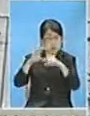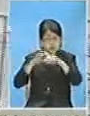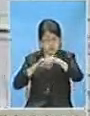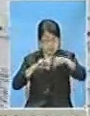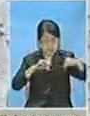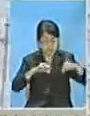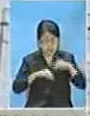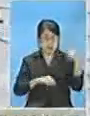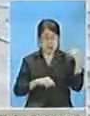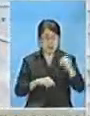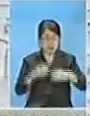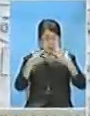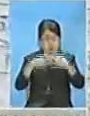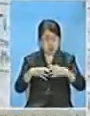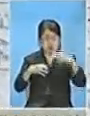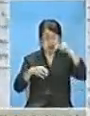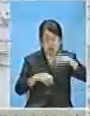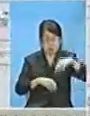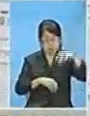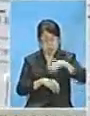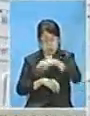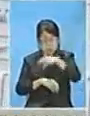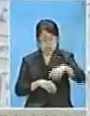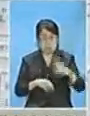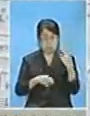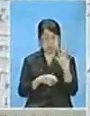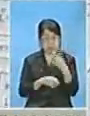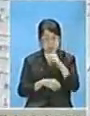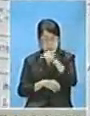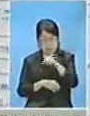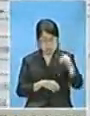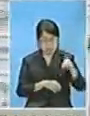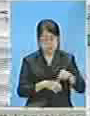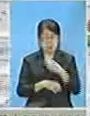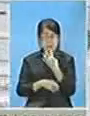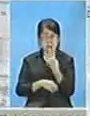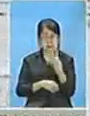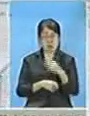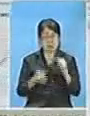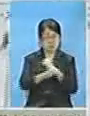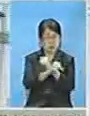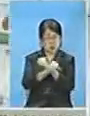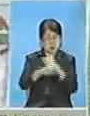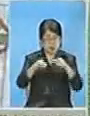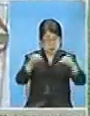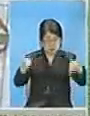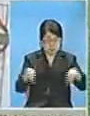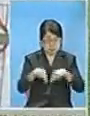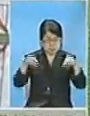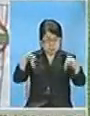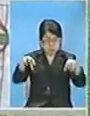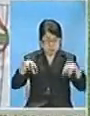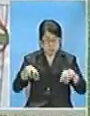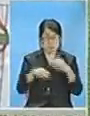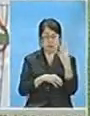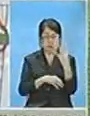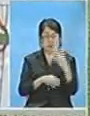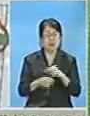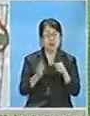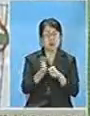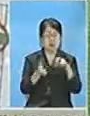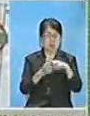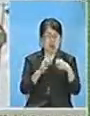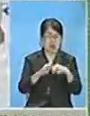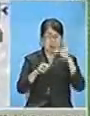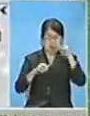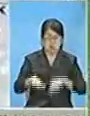น้ำบล็อกไว้ทั้ง4จุดเพื่อปิดกั้นพื้นที่บริเวณนี้เป็นพื้นที่จุดปิดล้อมเพื่อแก้ไขปัญหาน้ำท่วมที่จ